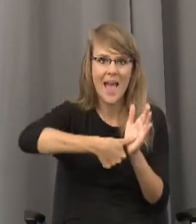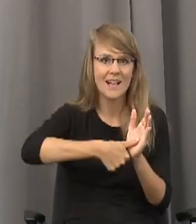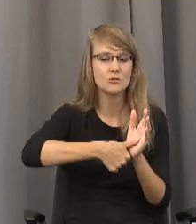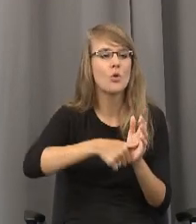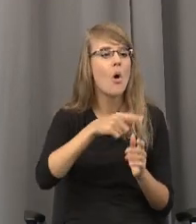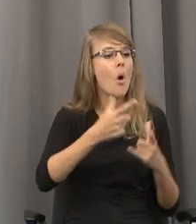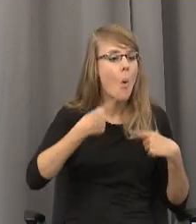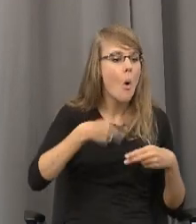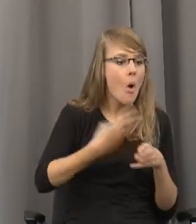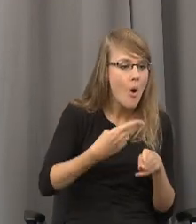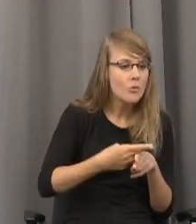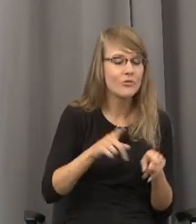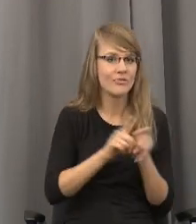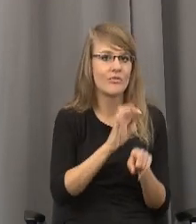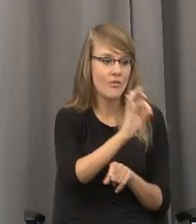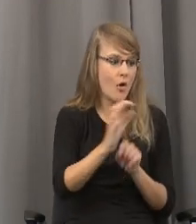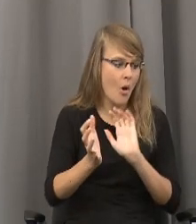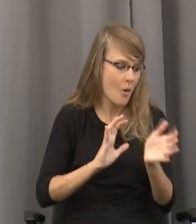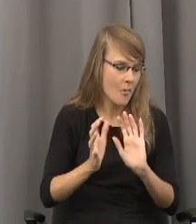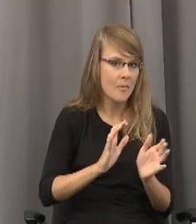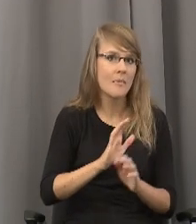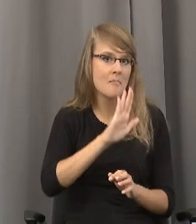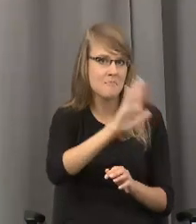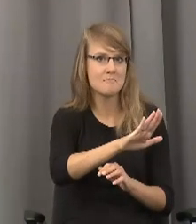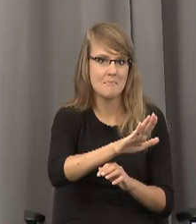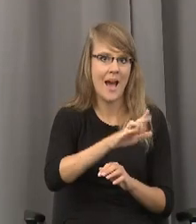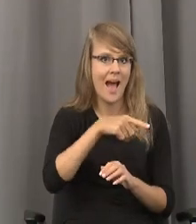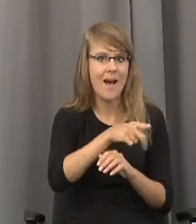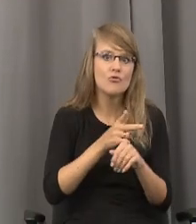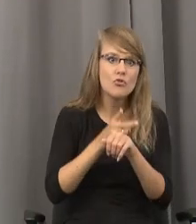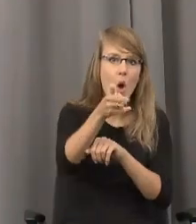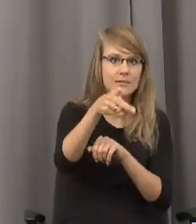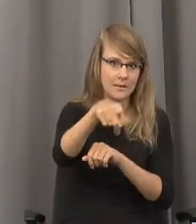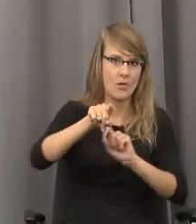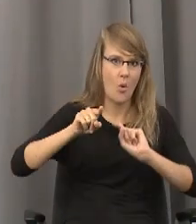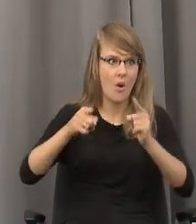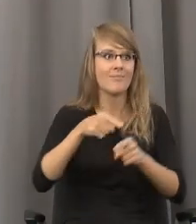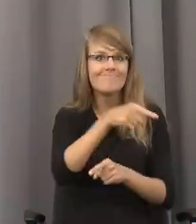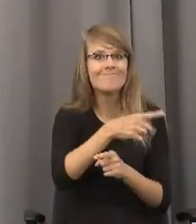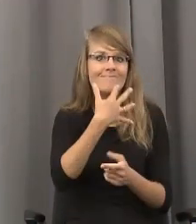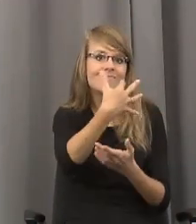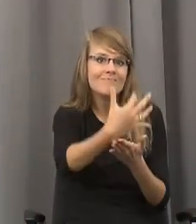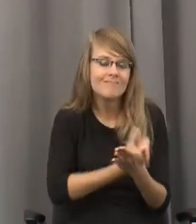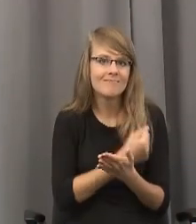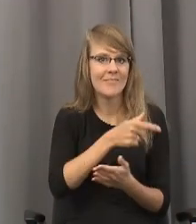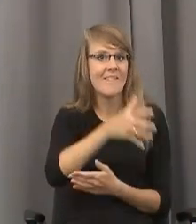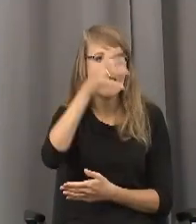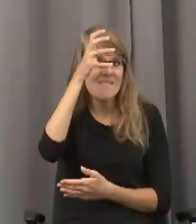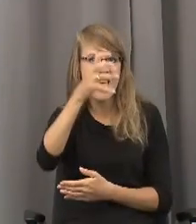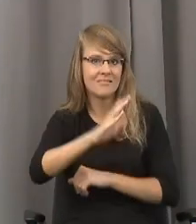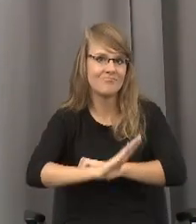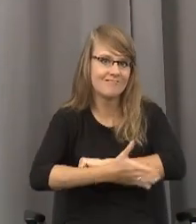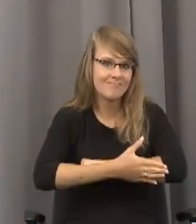opiekunowie mieli dostęp do takich organizacji, żeby zdobywali wiedzę, wsparcie i